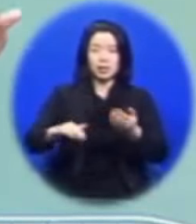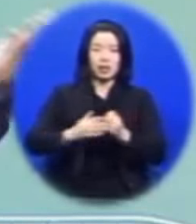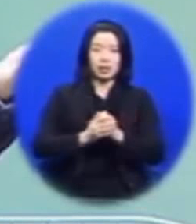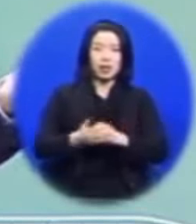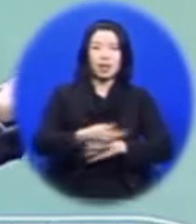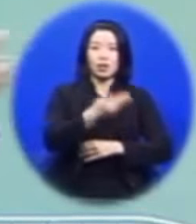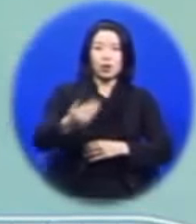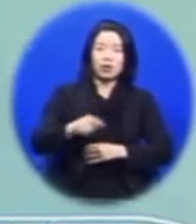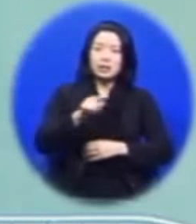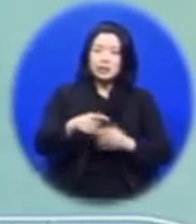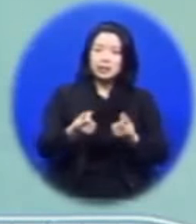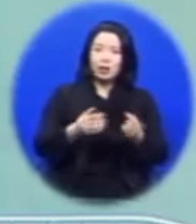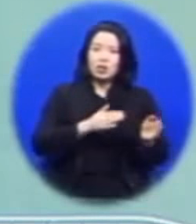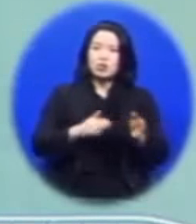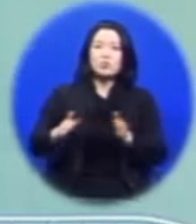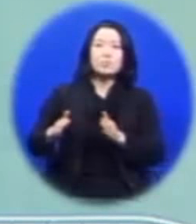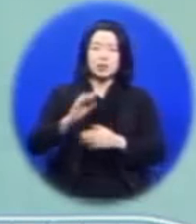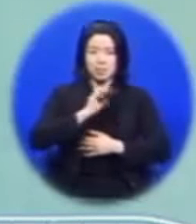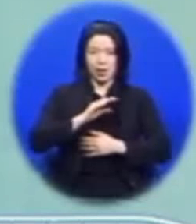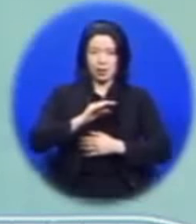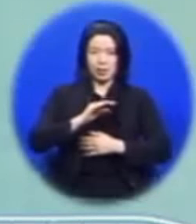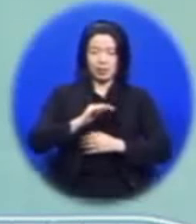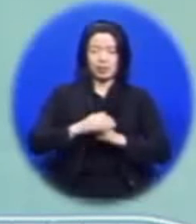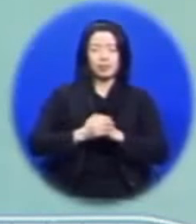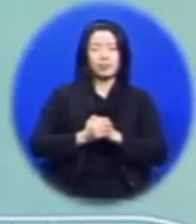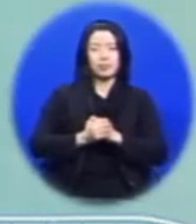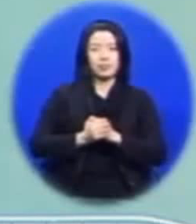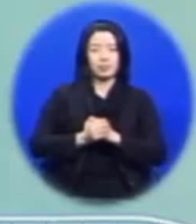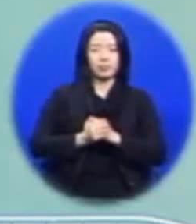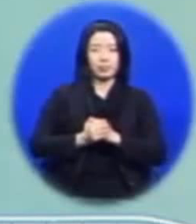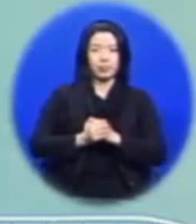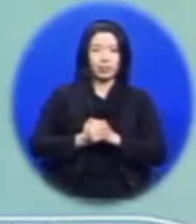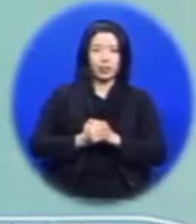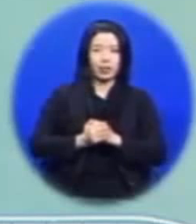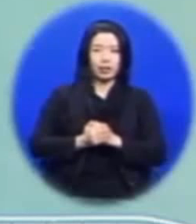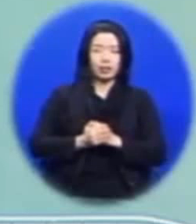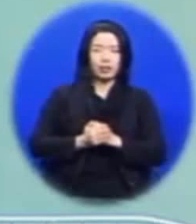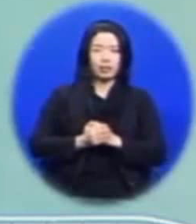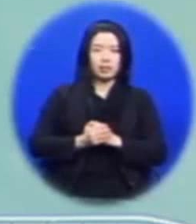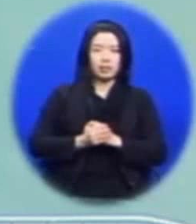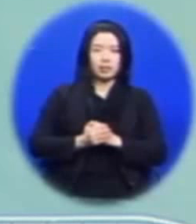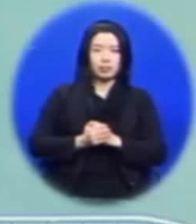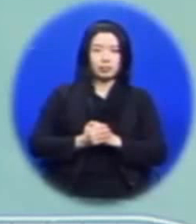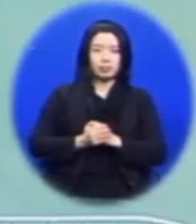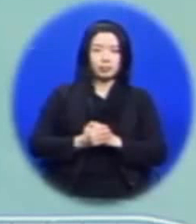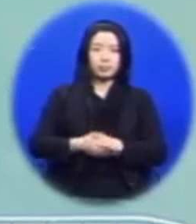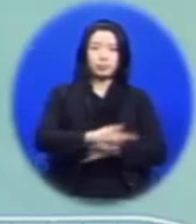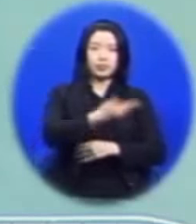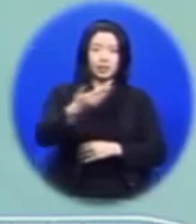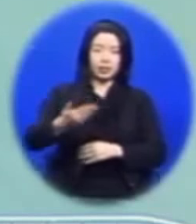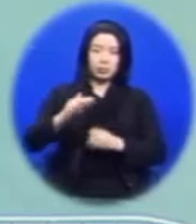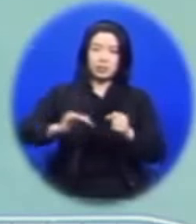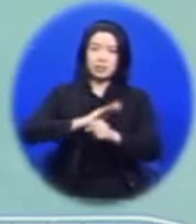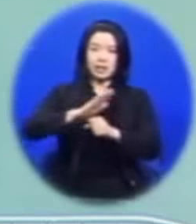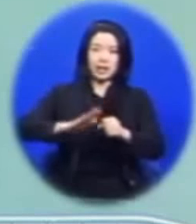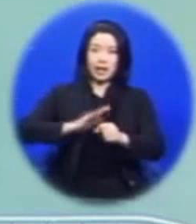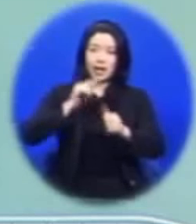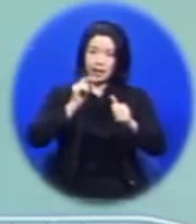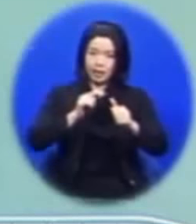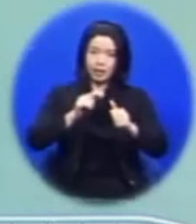그럴 준비만 하고 계시면 됩니다 아 여러분 사랑하라는